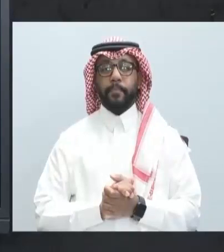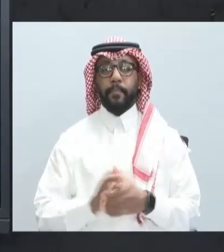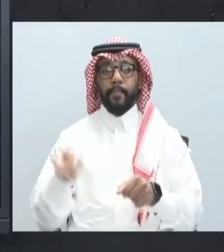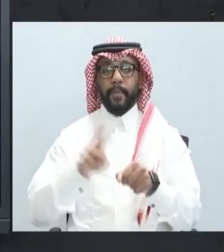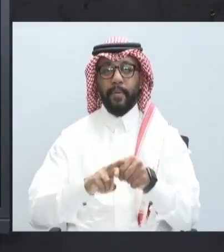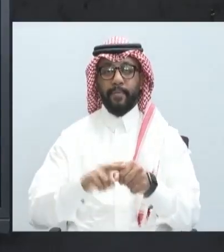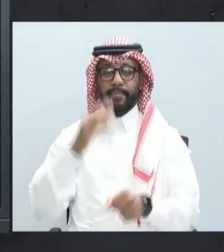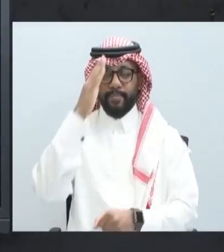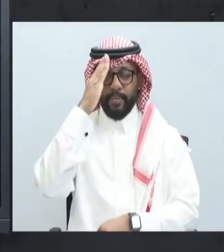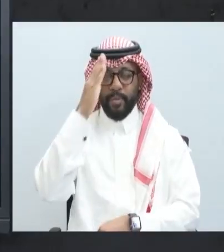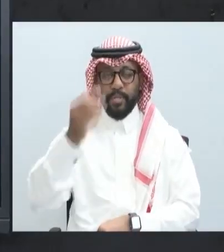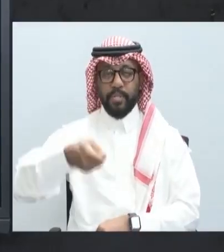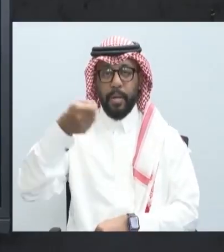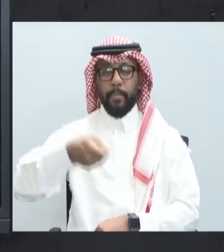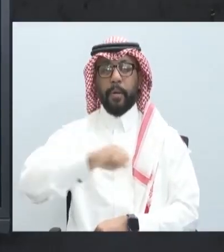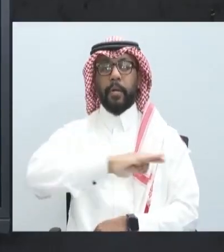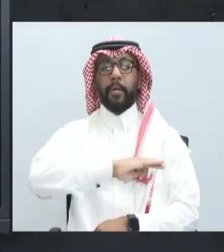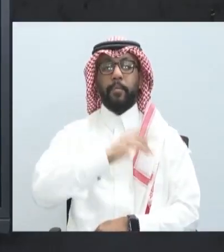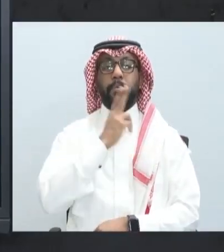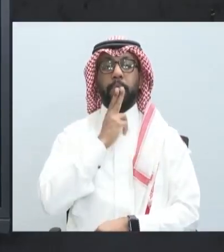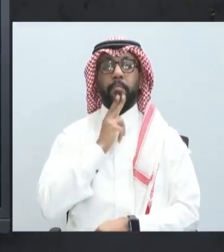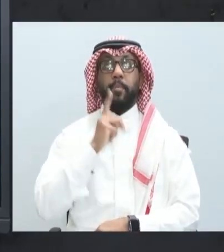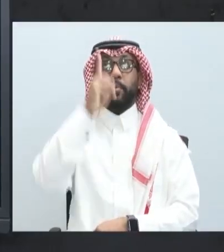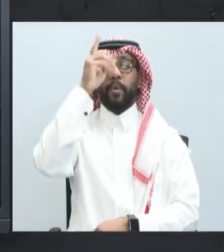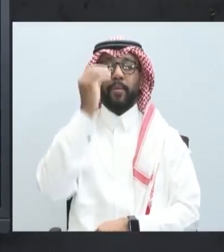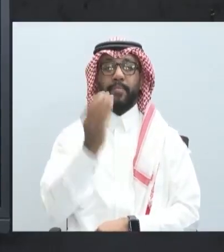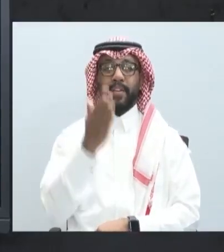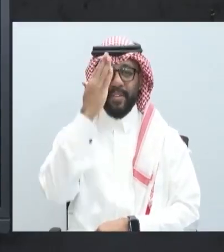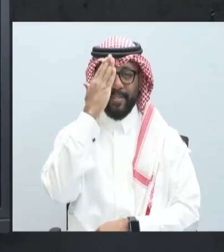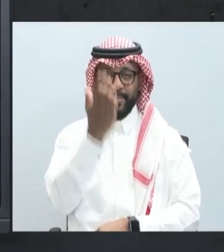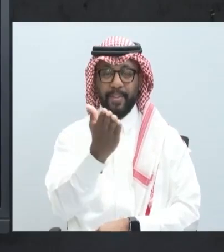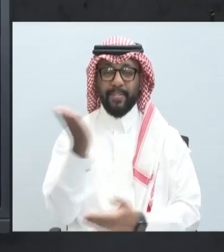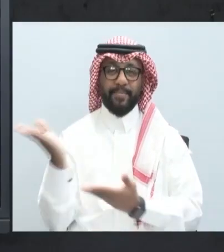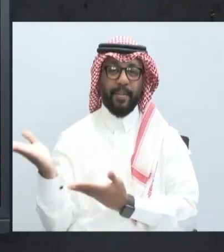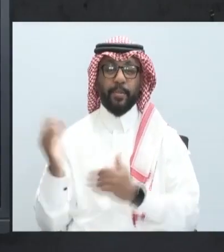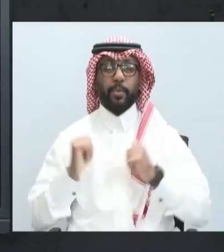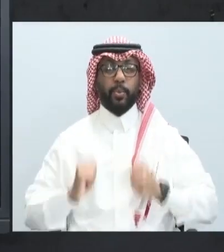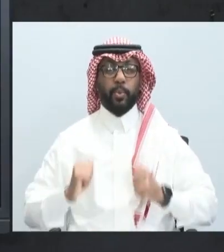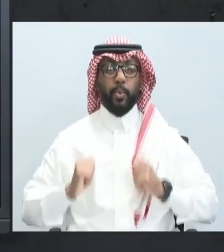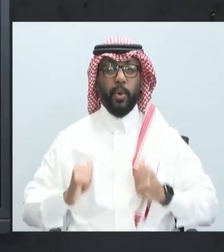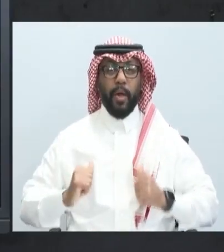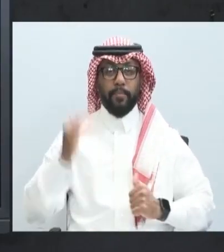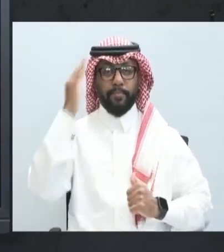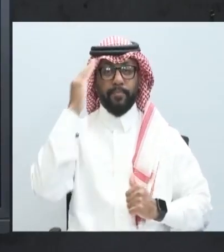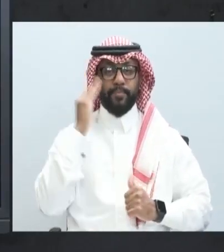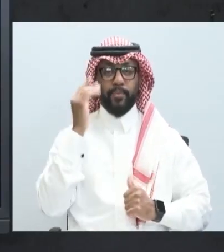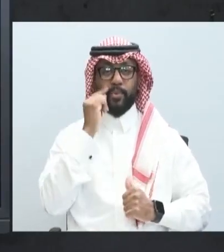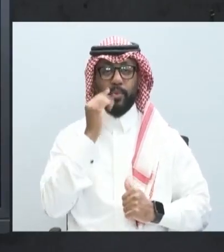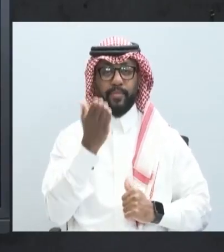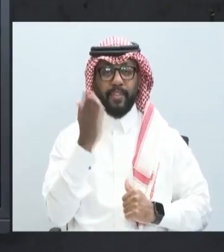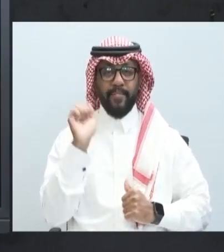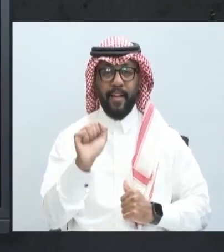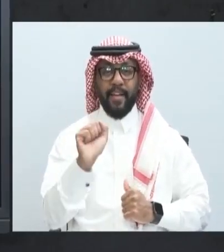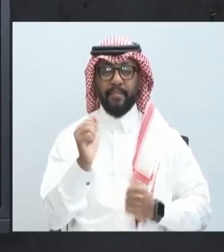السلام عليكم ورحمه الله وبركاته اهلا وسهلا لطلاب الصف الثالث متوسط في